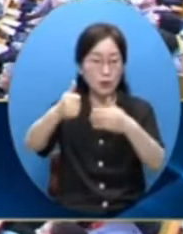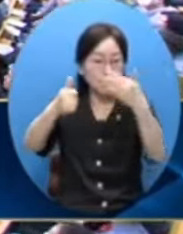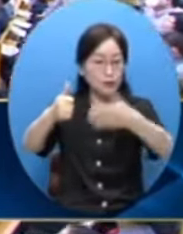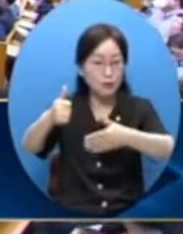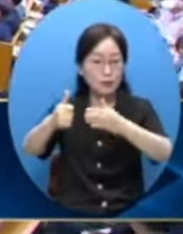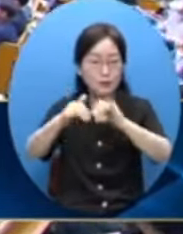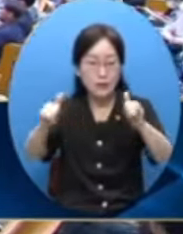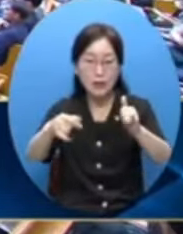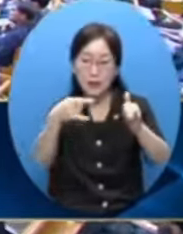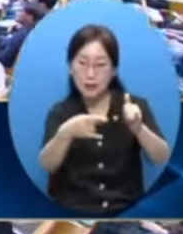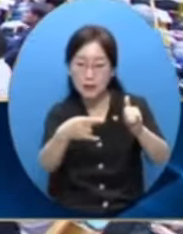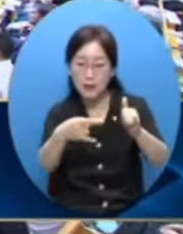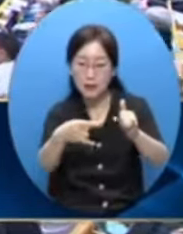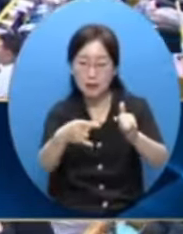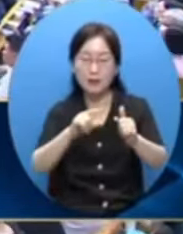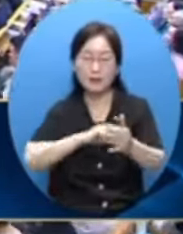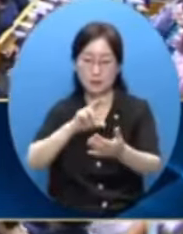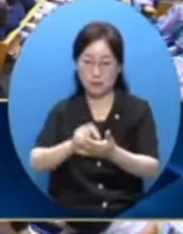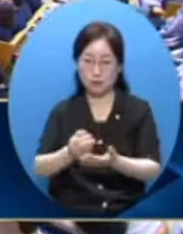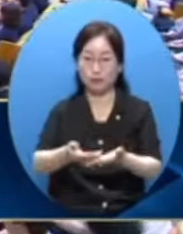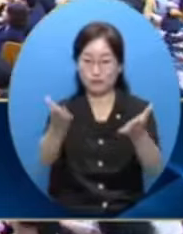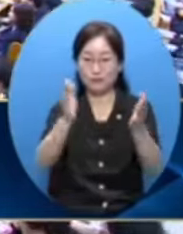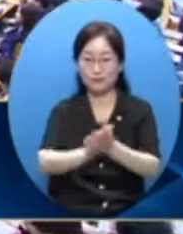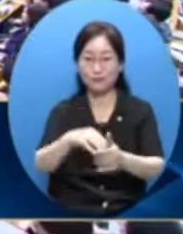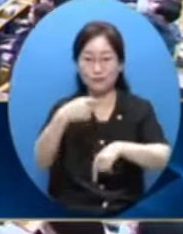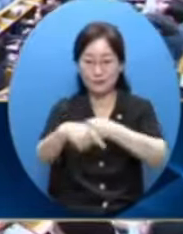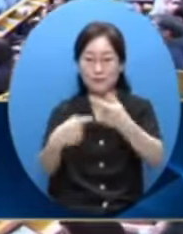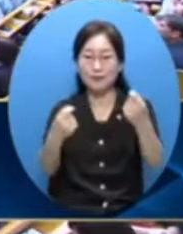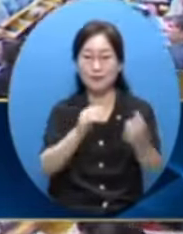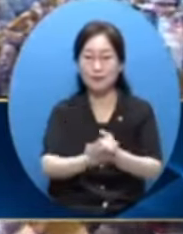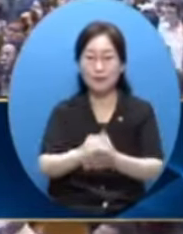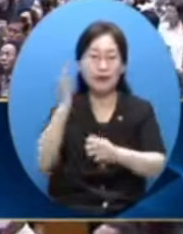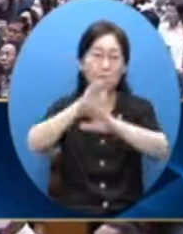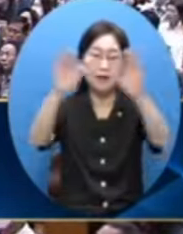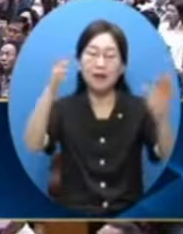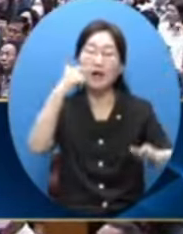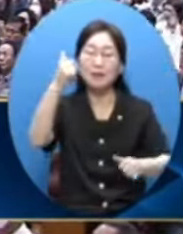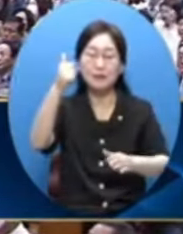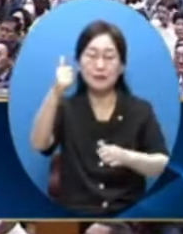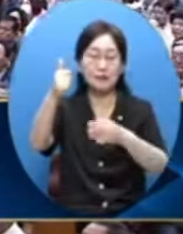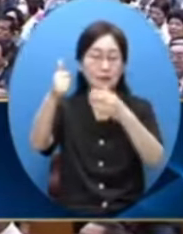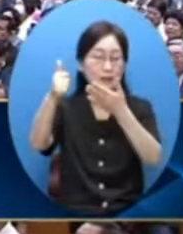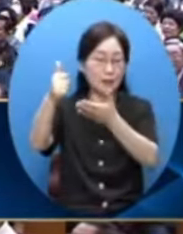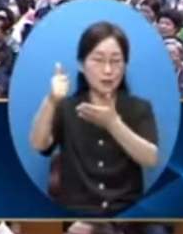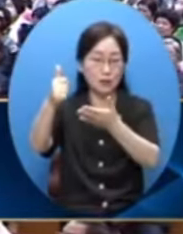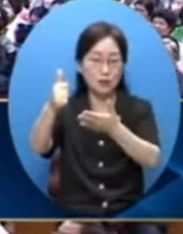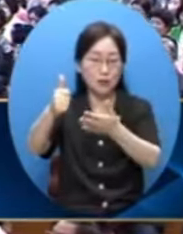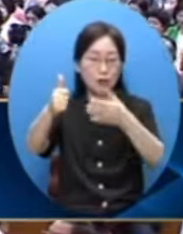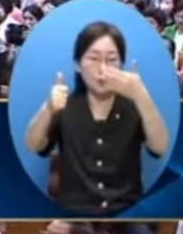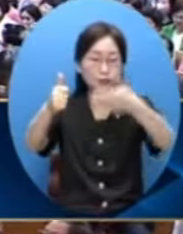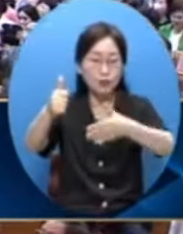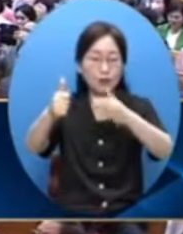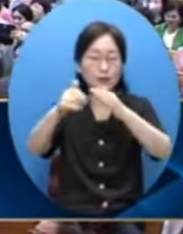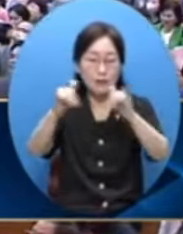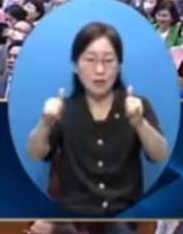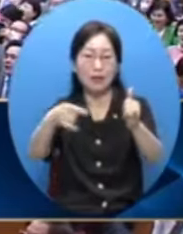제목으로 말씀의 은혜를 나누기 원합니다. 제목을 한번 따라해 주시기 바랍니다. 하늘 아버지께서 구하는 자에게,